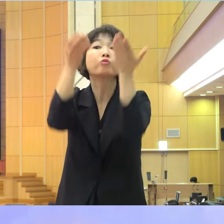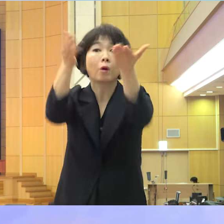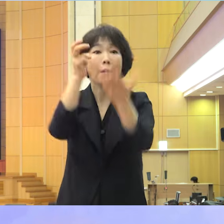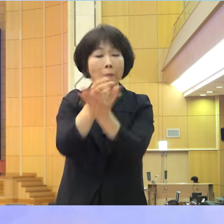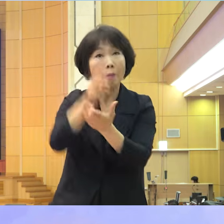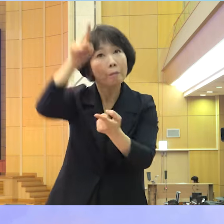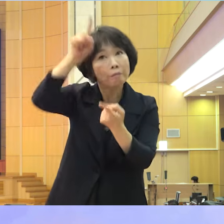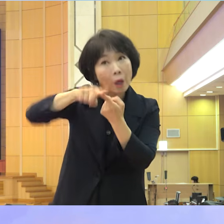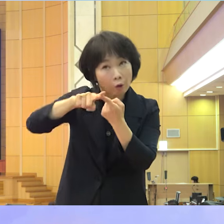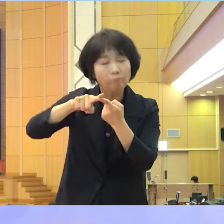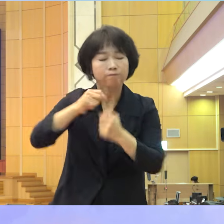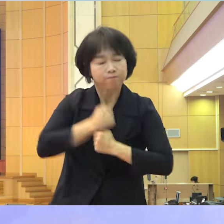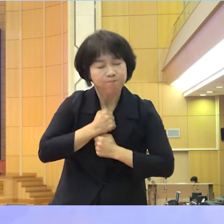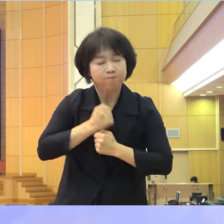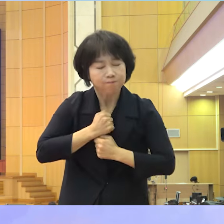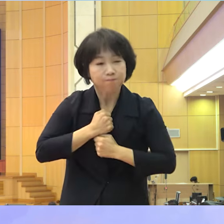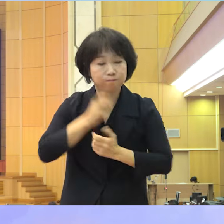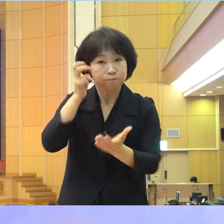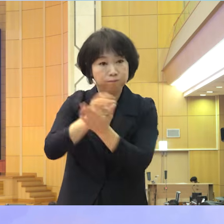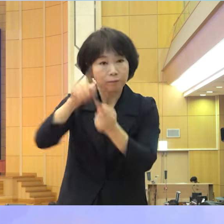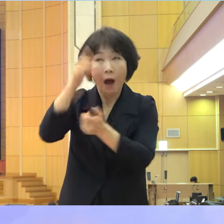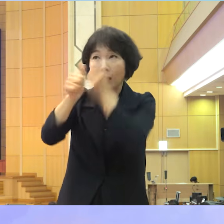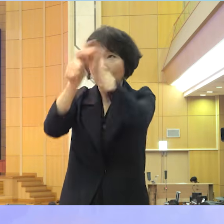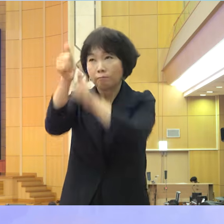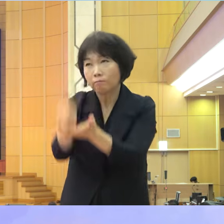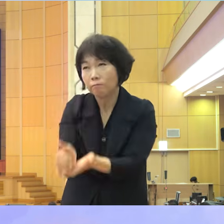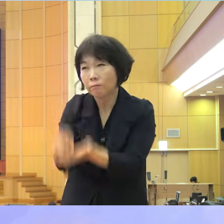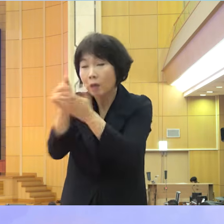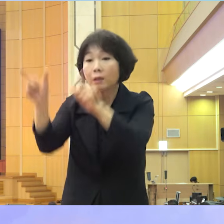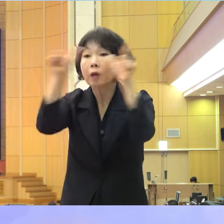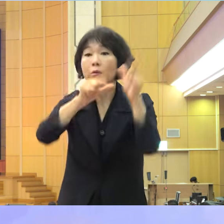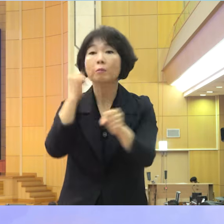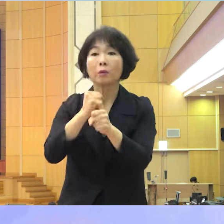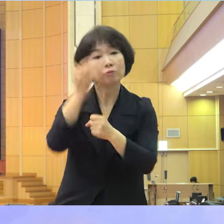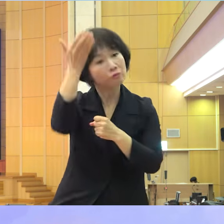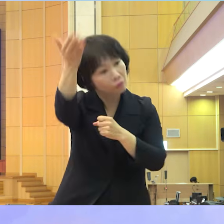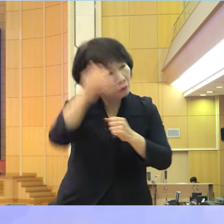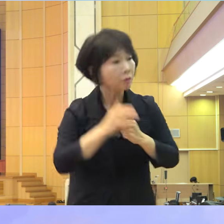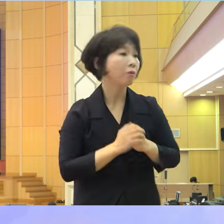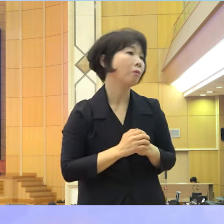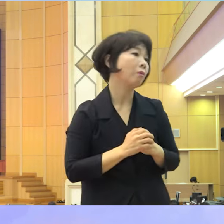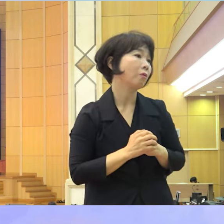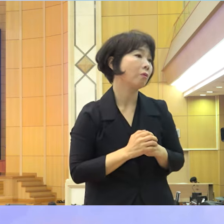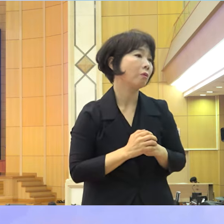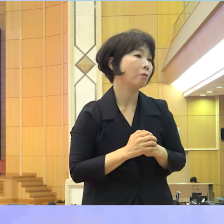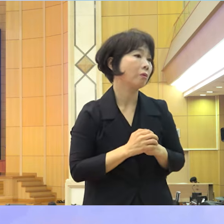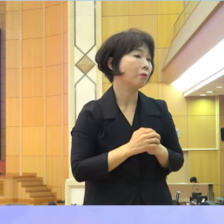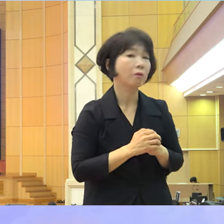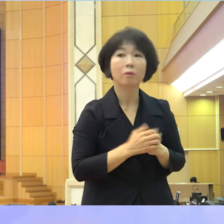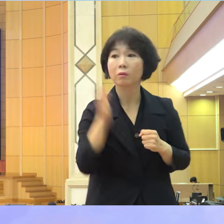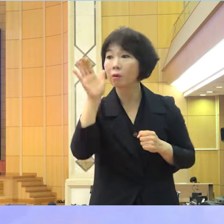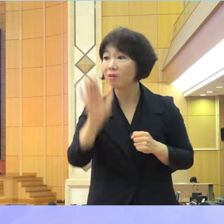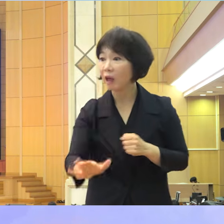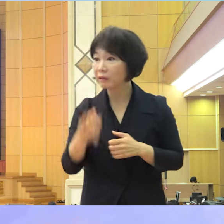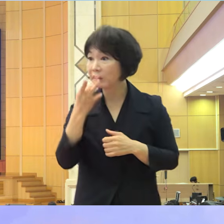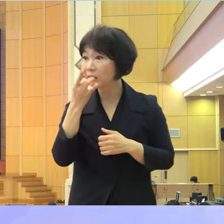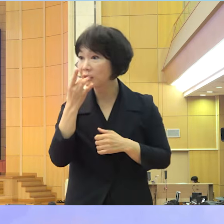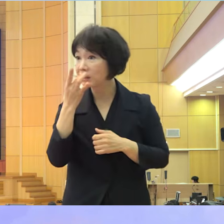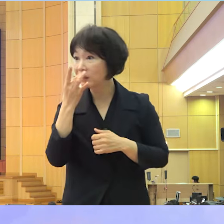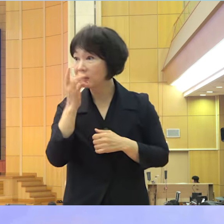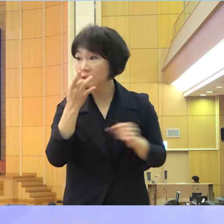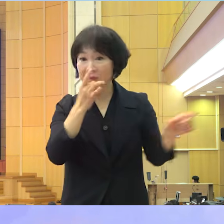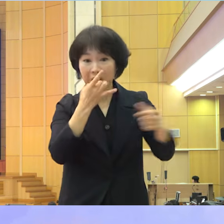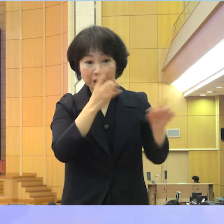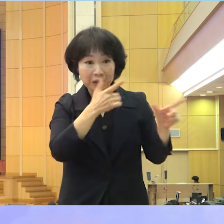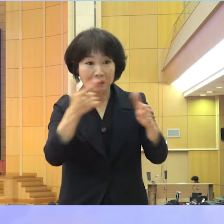율법의 말씀에 따라서 하나님 섬기면서 살도록 했습니다. 그런데 식물은